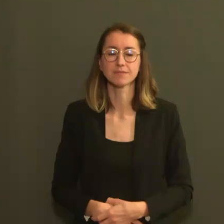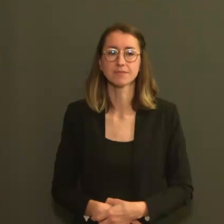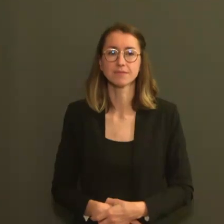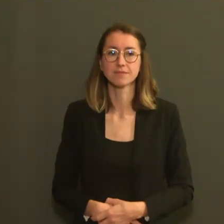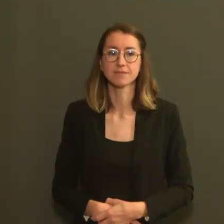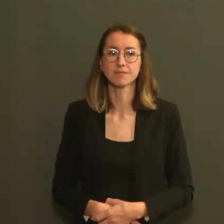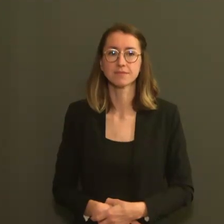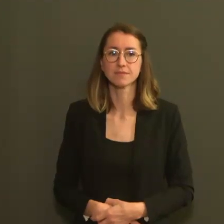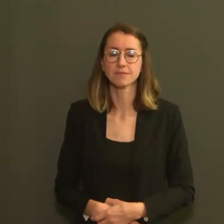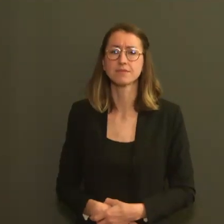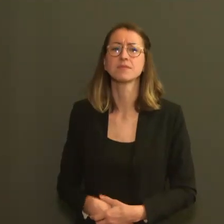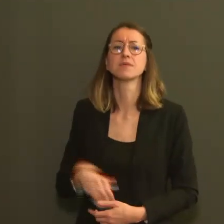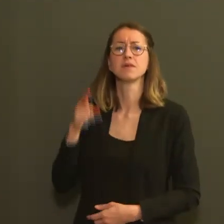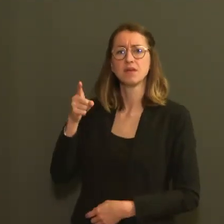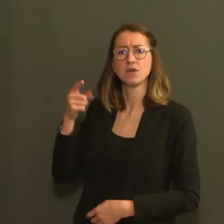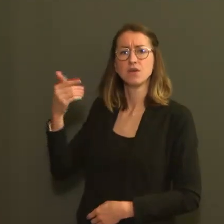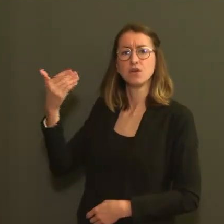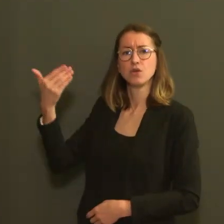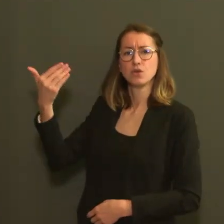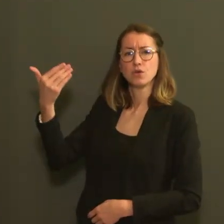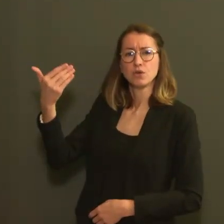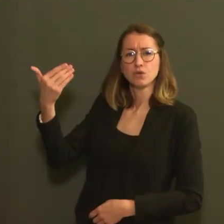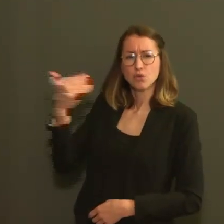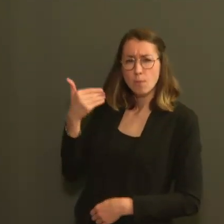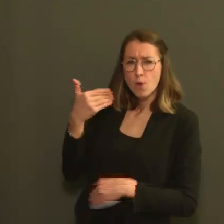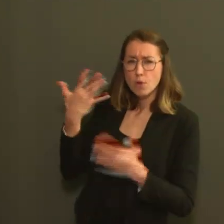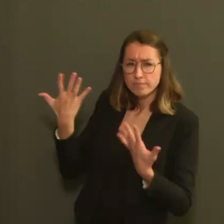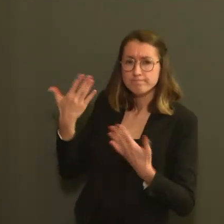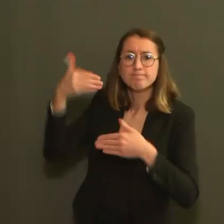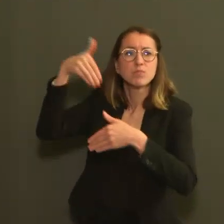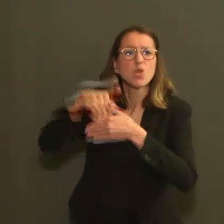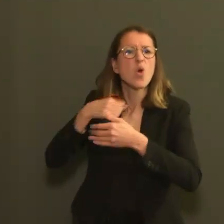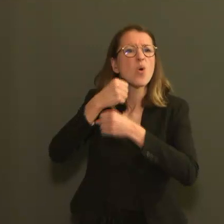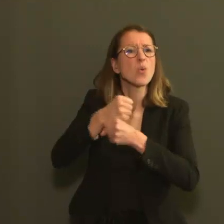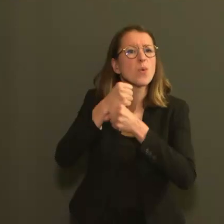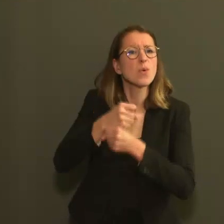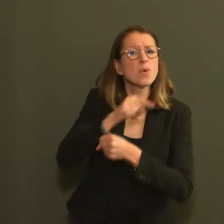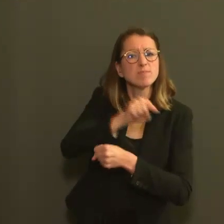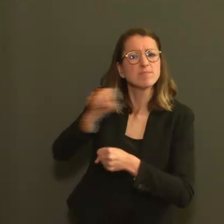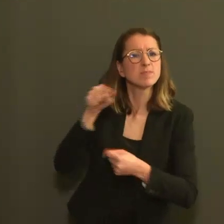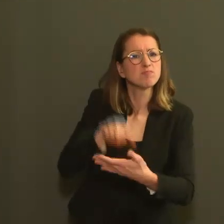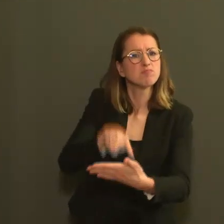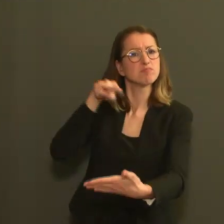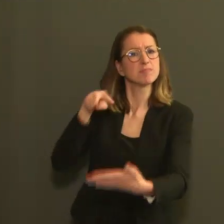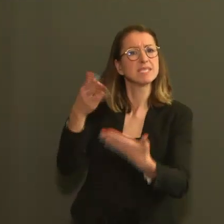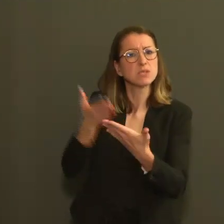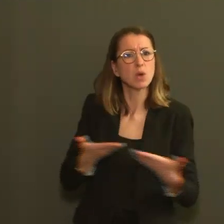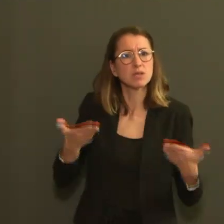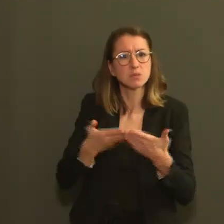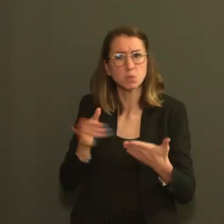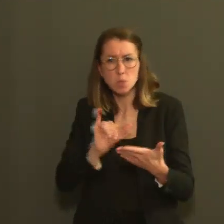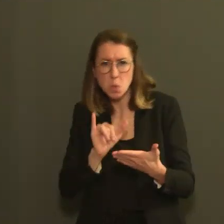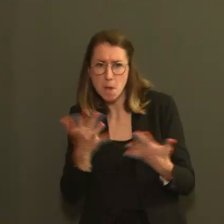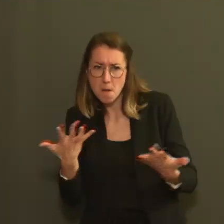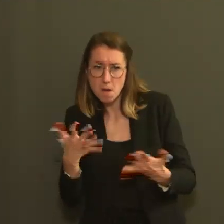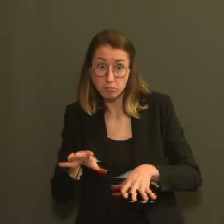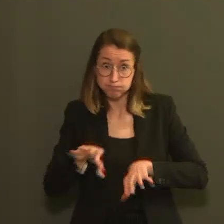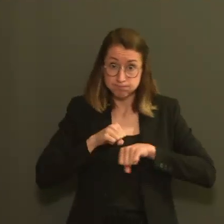Quelle est la situation actuelle dans les maisons de repos? Y a-t-il beaucoup de nouvelles infections?